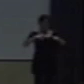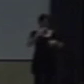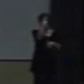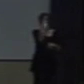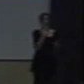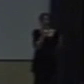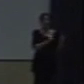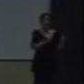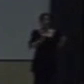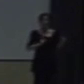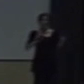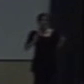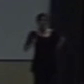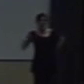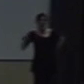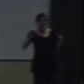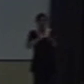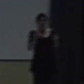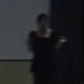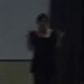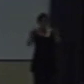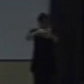manera parlar sobre la diversitat de gent que formava el moviment.